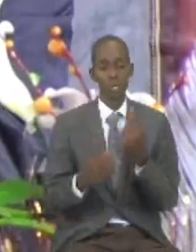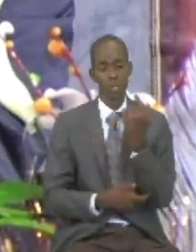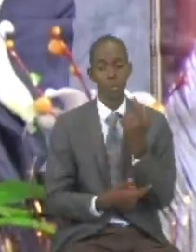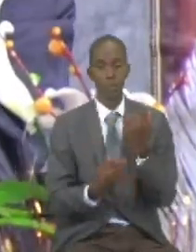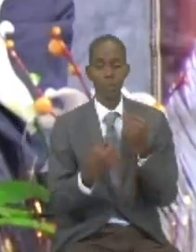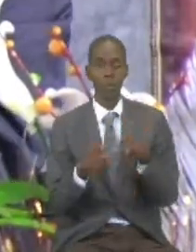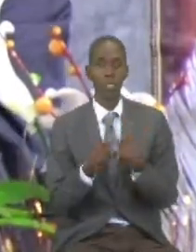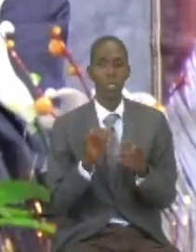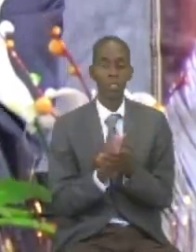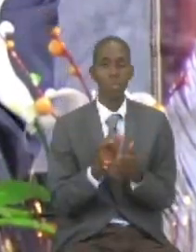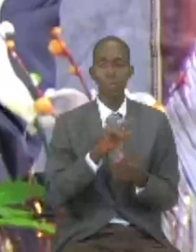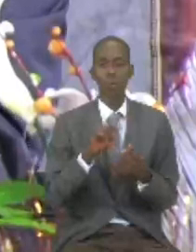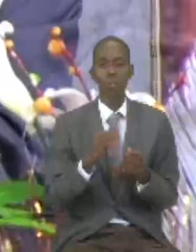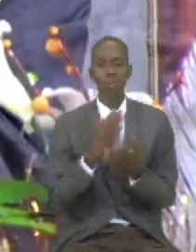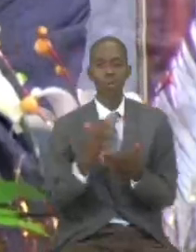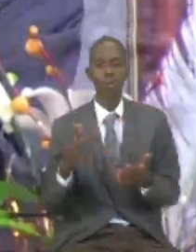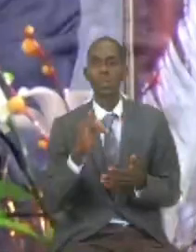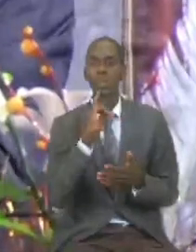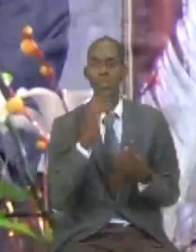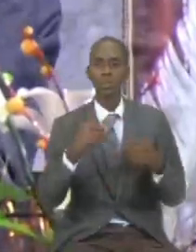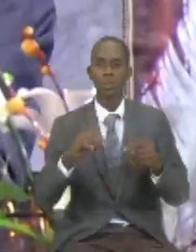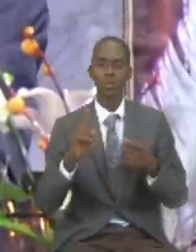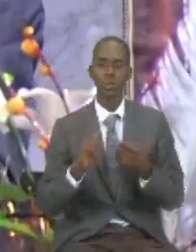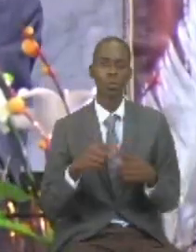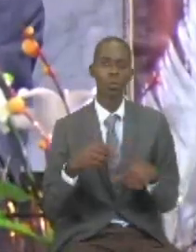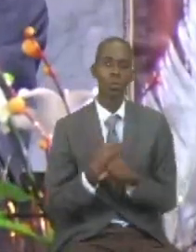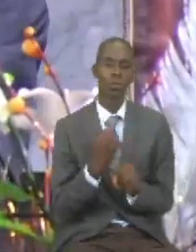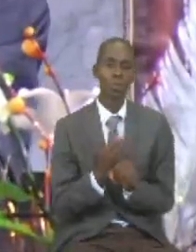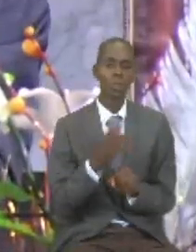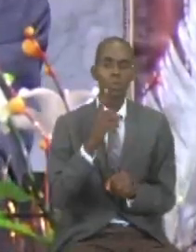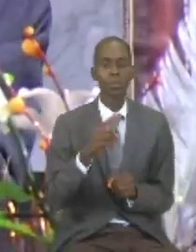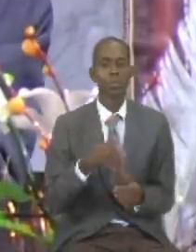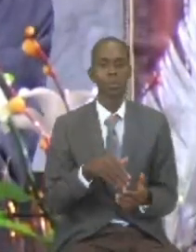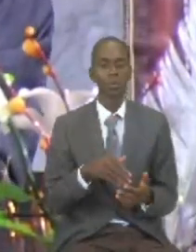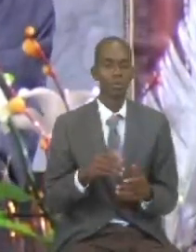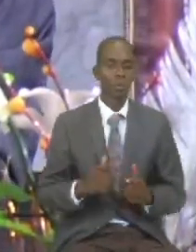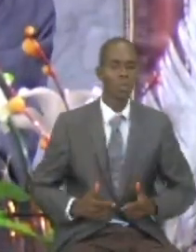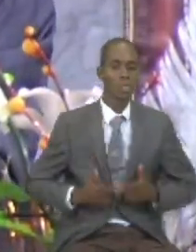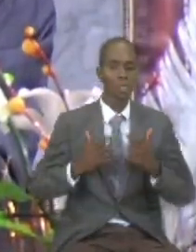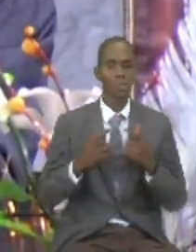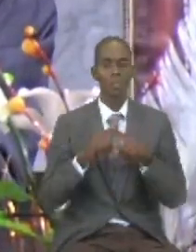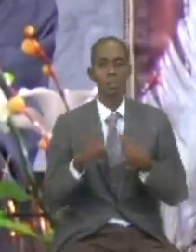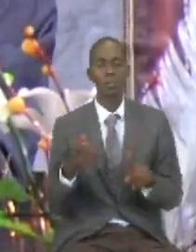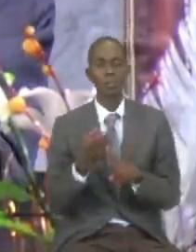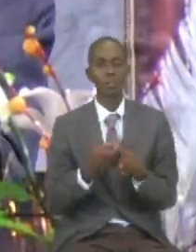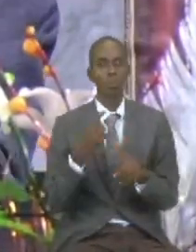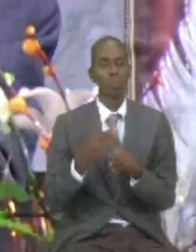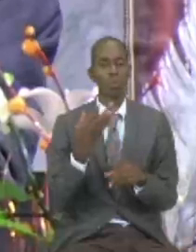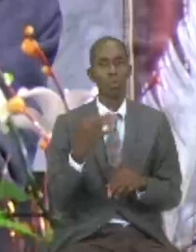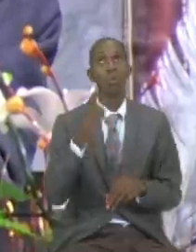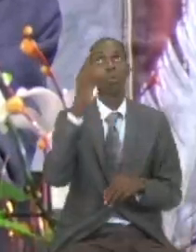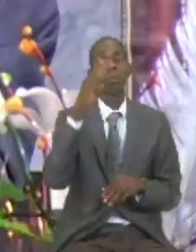ça, lorsque quelqu'un essaie de vous égarer, lorsque quelqu'un essaie de vous faire vivre contrairement à la parole